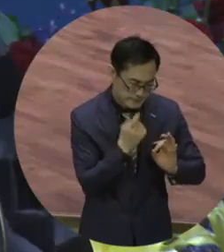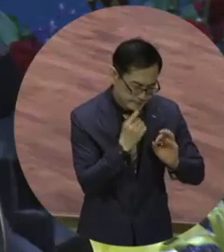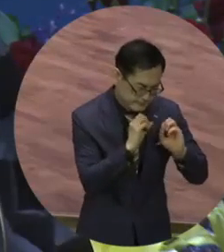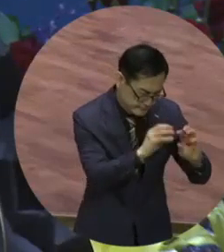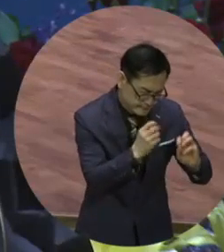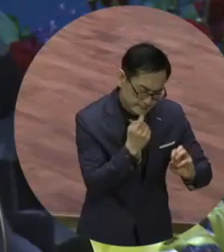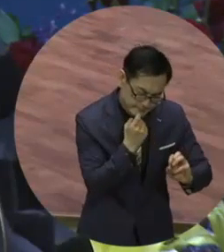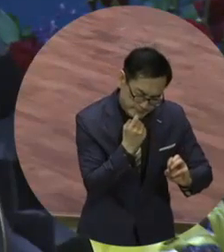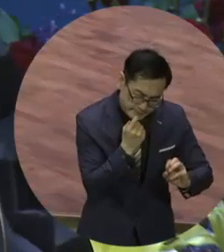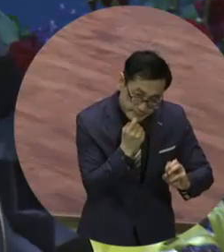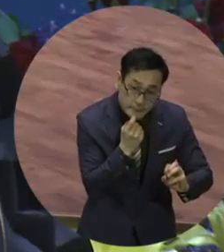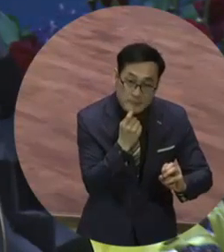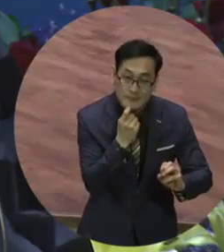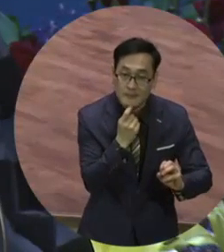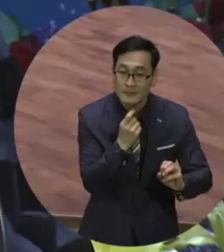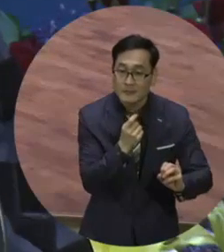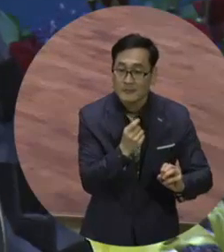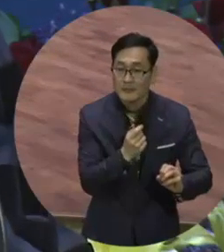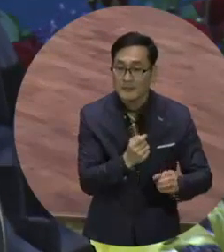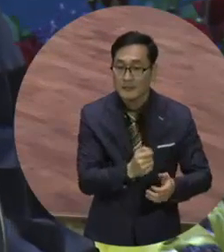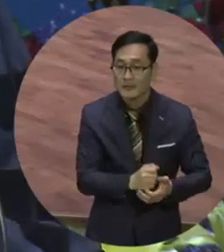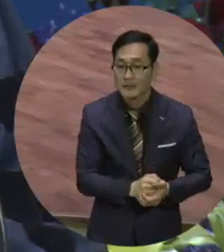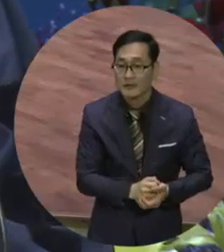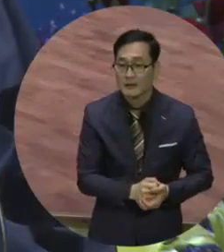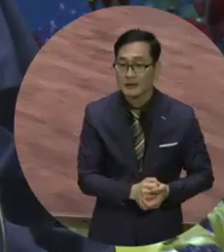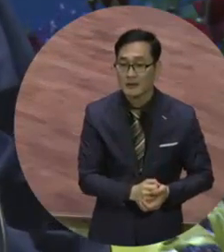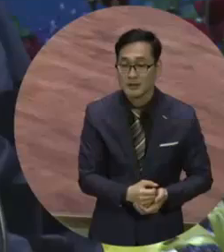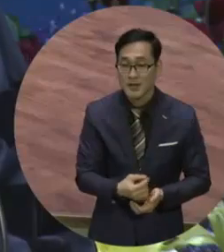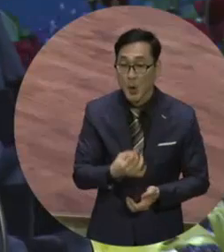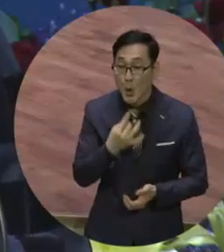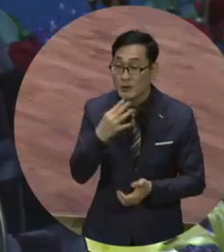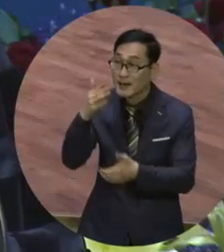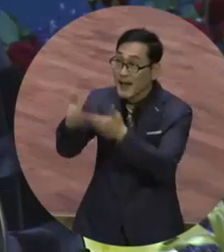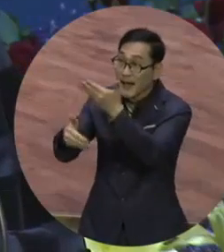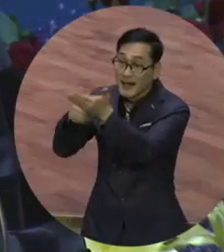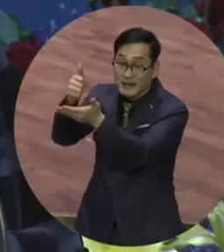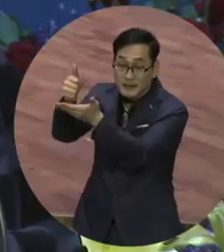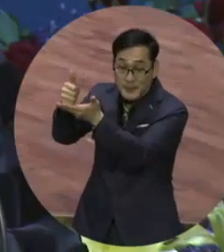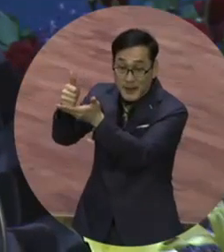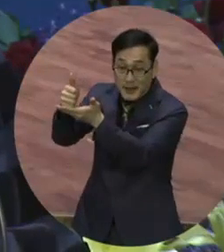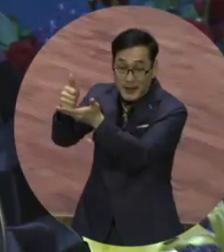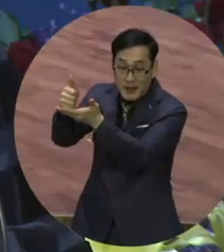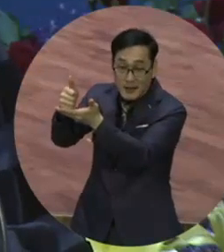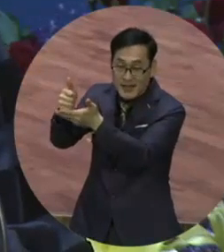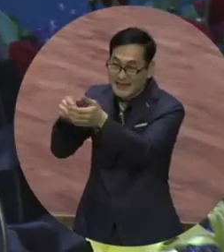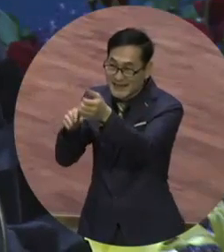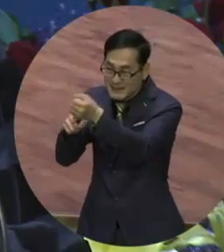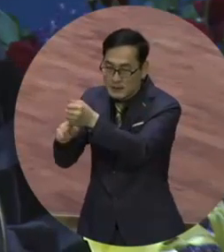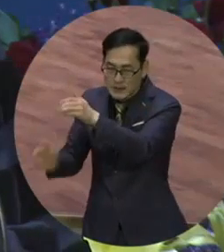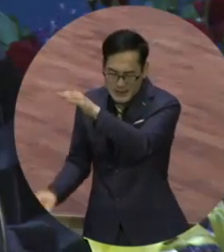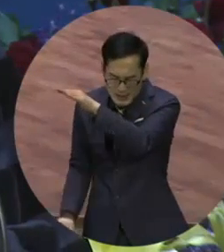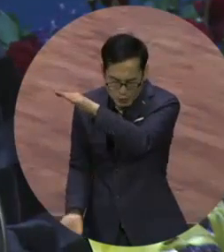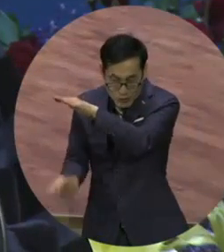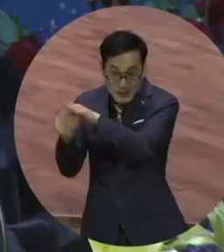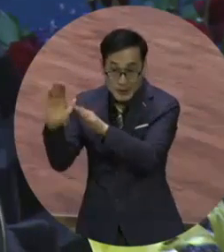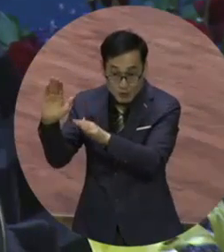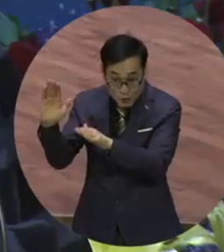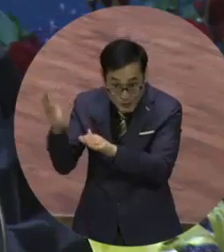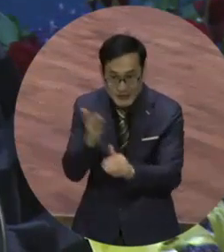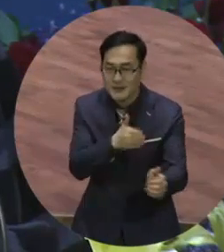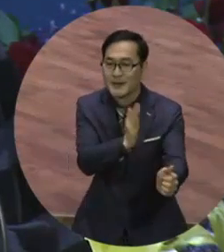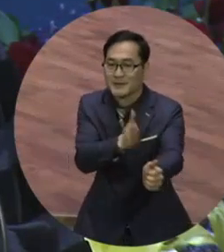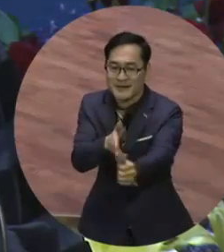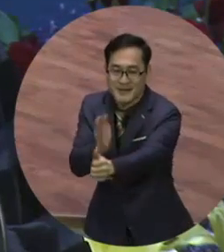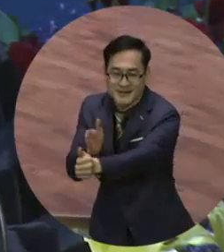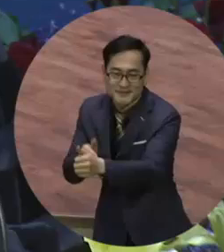전하는 전도자의 삶을 통해서 오직 하나님의 뜻만이 이루어지는 이 응답 받으실 제물로 축복합니다.